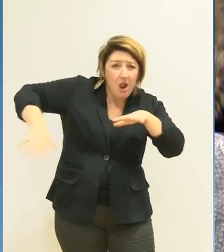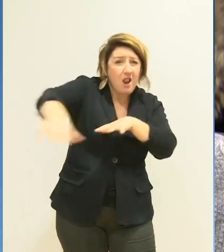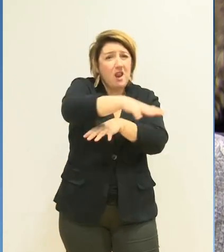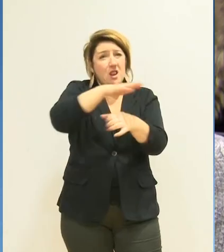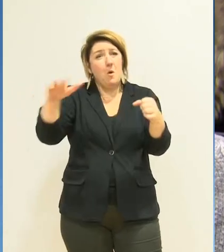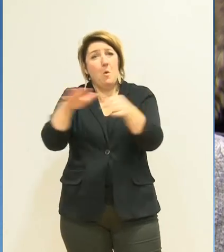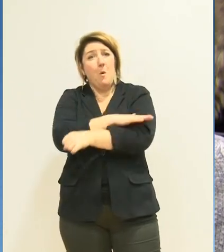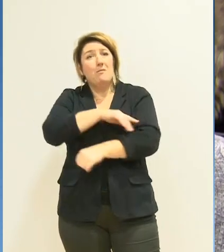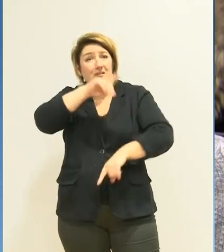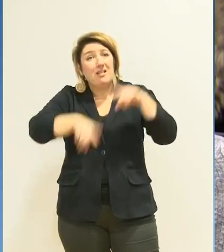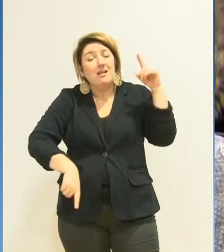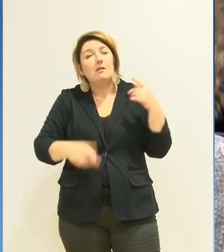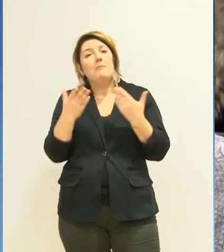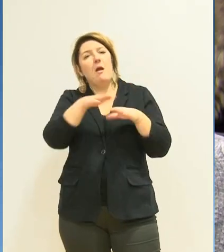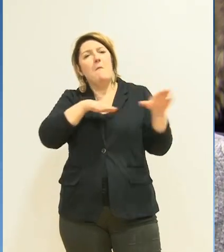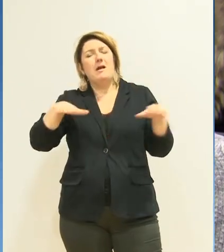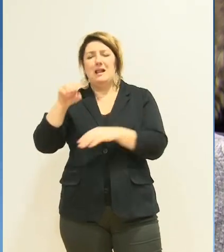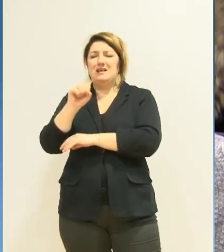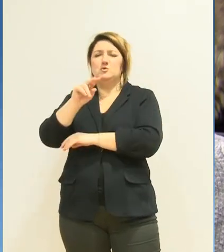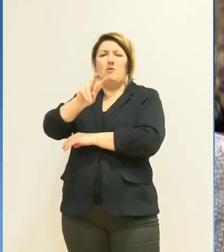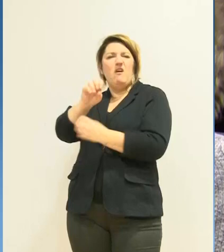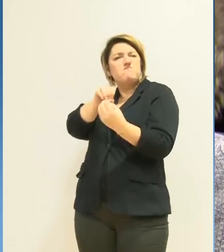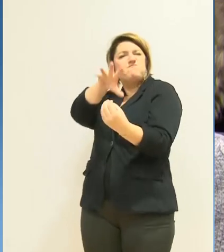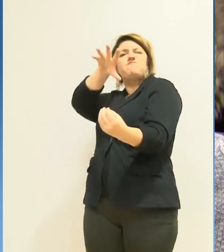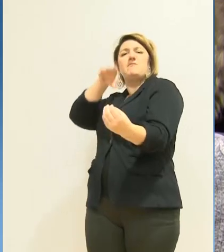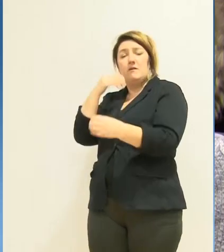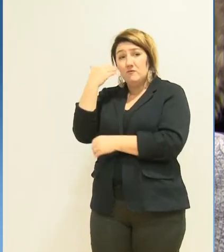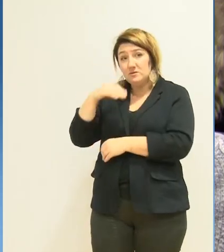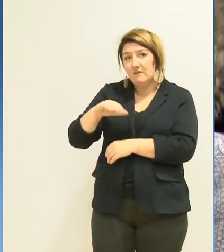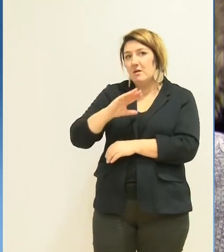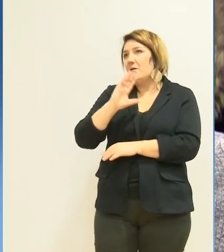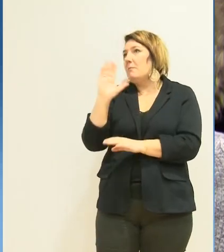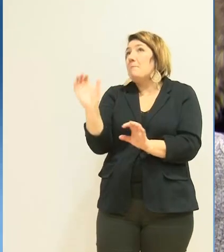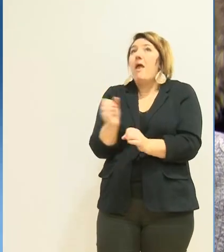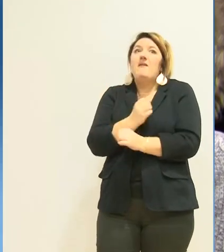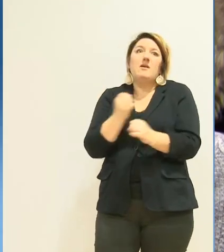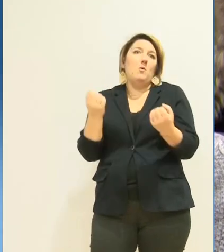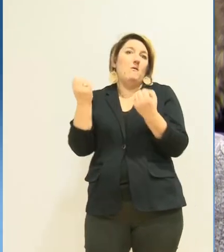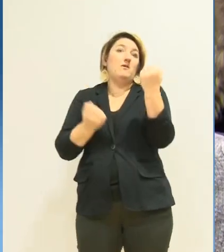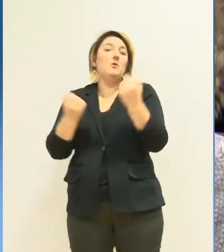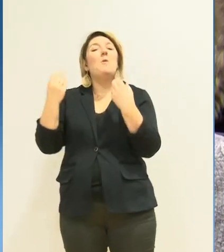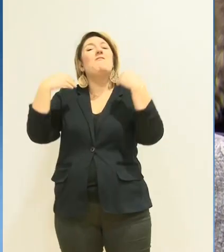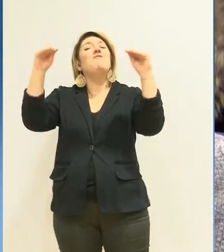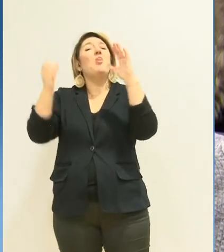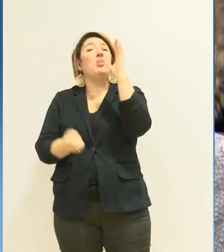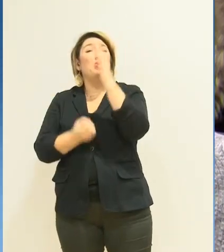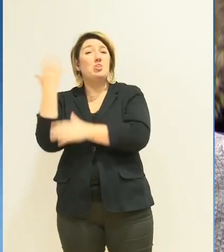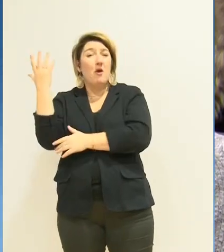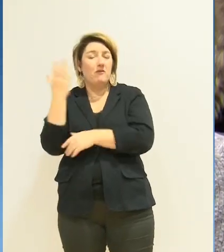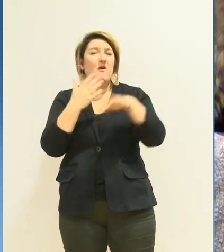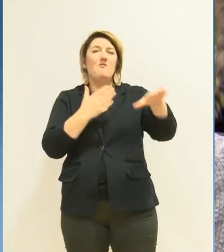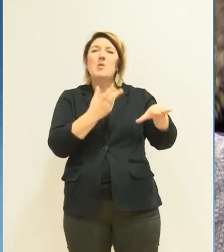les suv vous savez c'est merveilleux véhicules qui vont supplanter les voitures particulières dans les ventes neuf et qui seront des véhicules